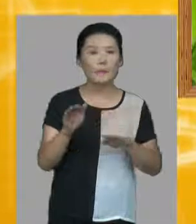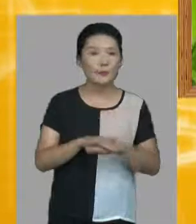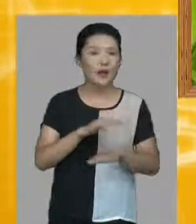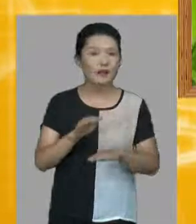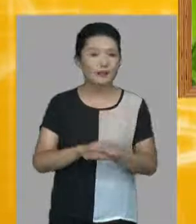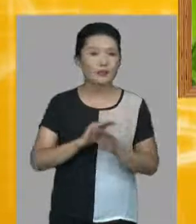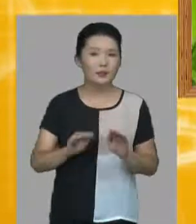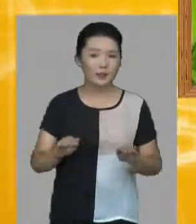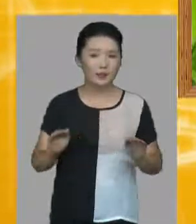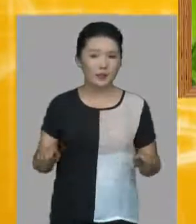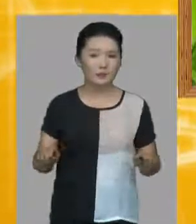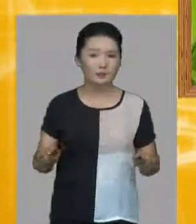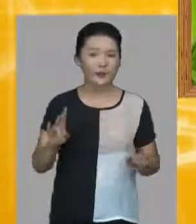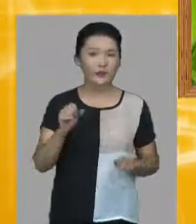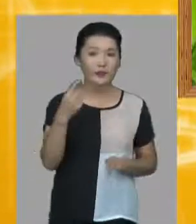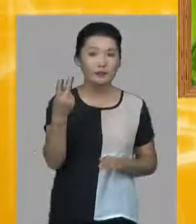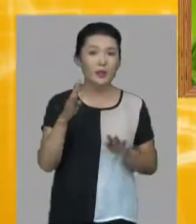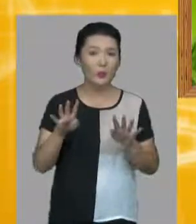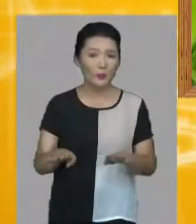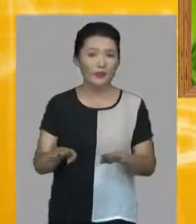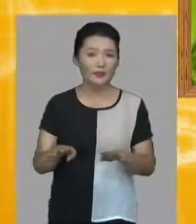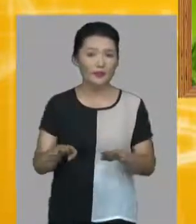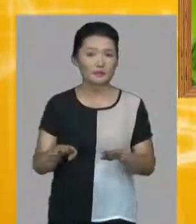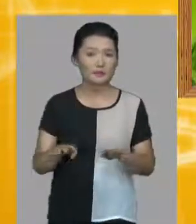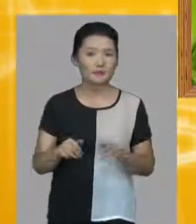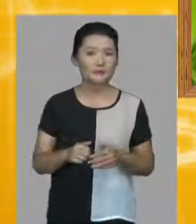Молодцы, дети! На втором месте.